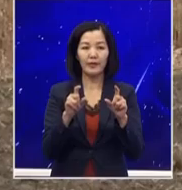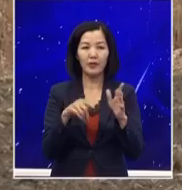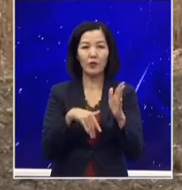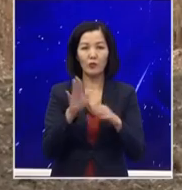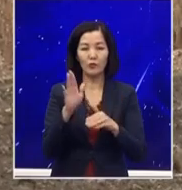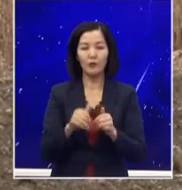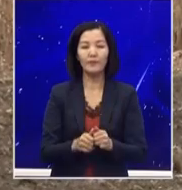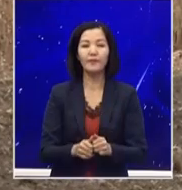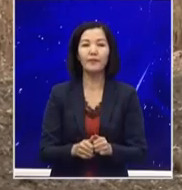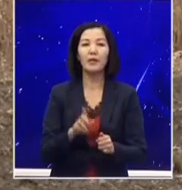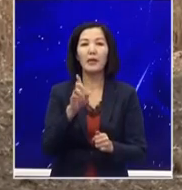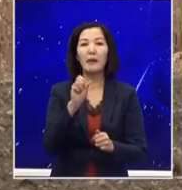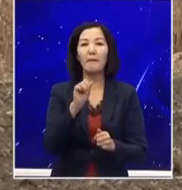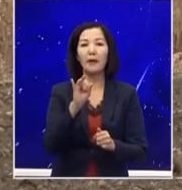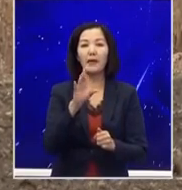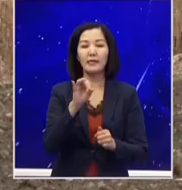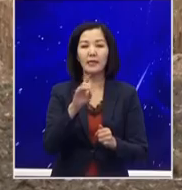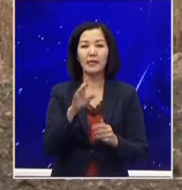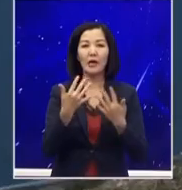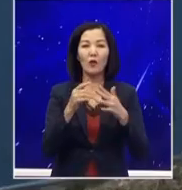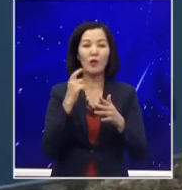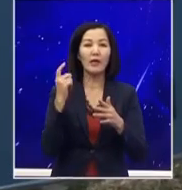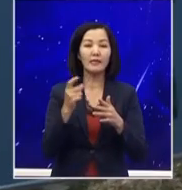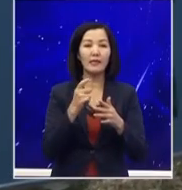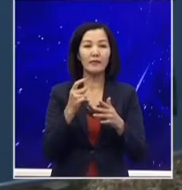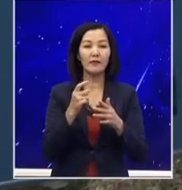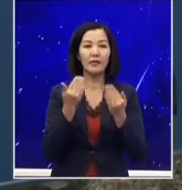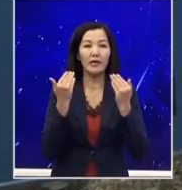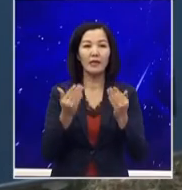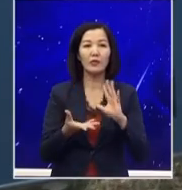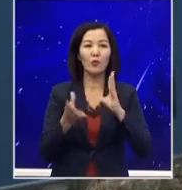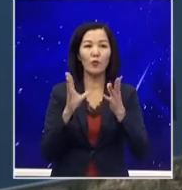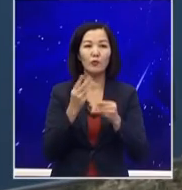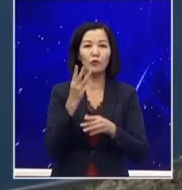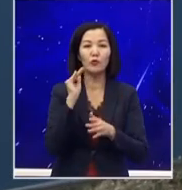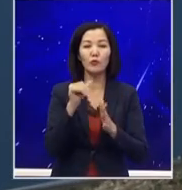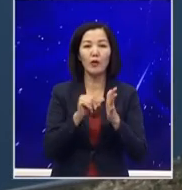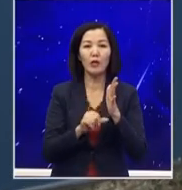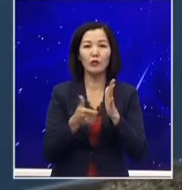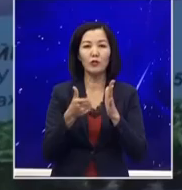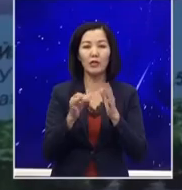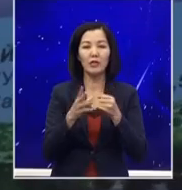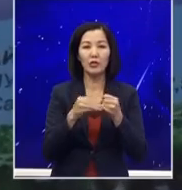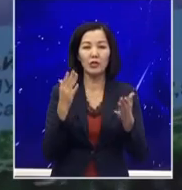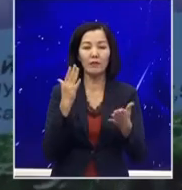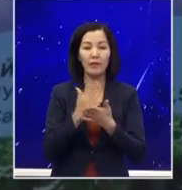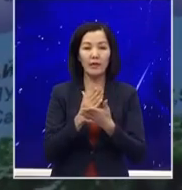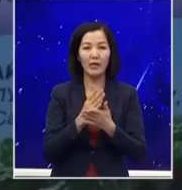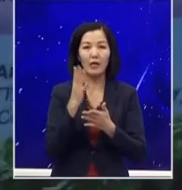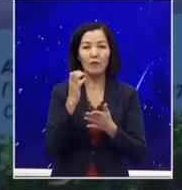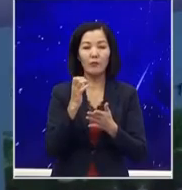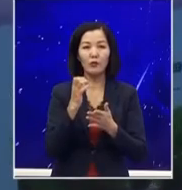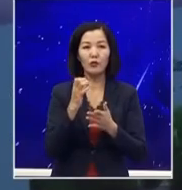болады. Байсерке агро жауапкершілігі шектеулі серіктестігінің қарамағында бүгінде 3600 гектар егіс алқабы бар.